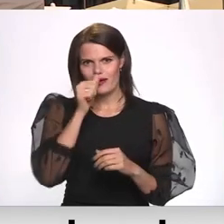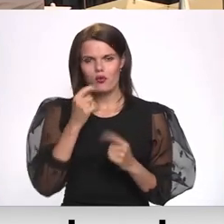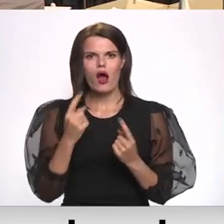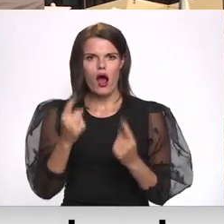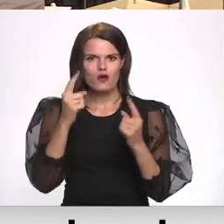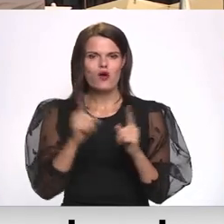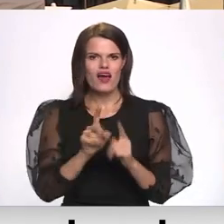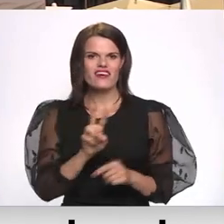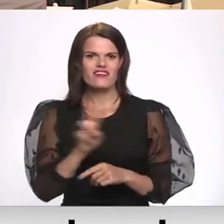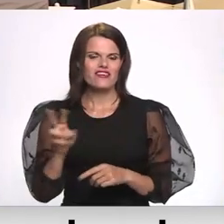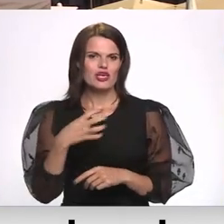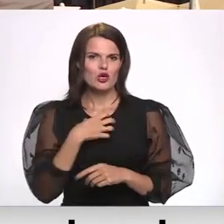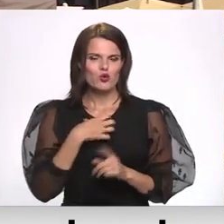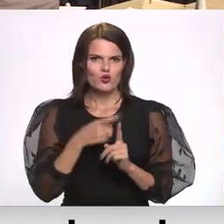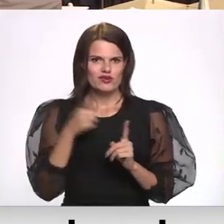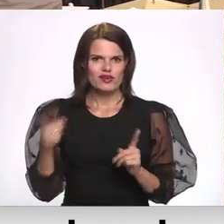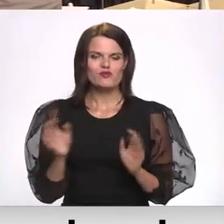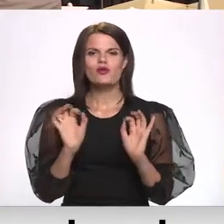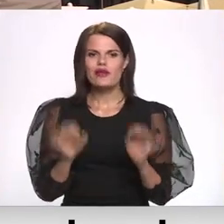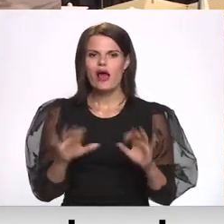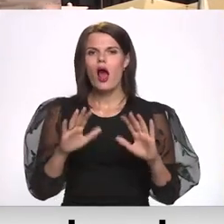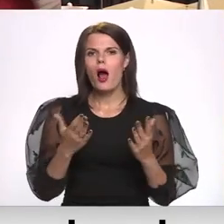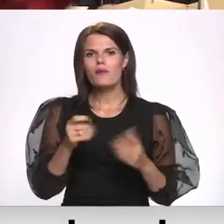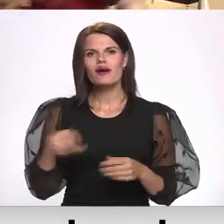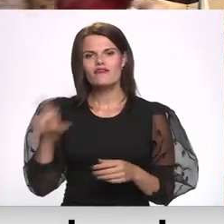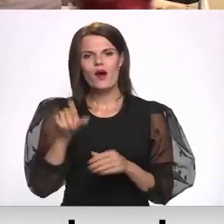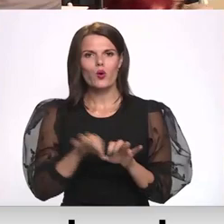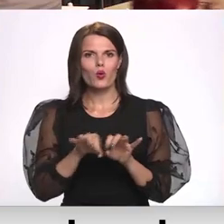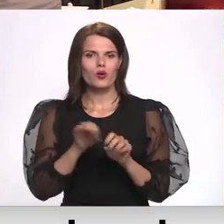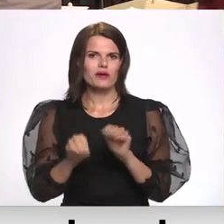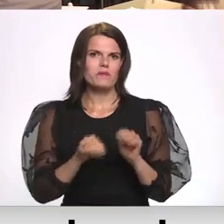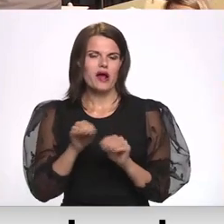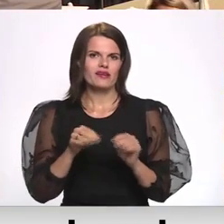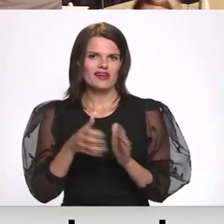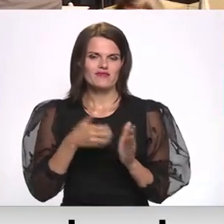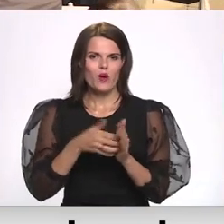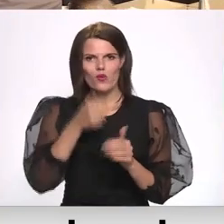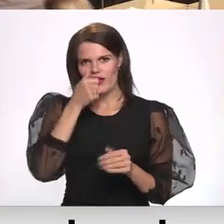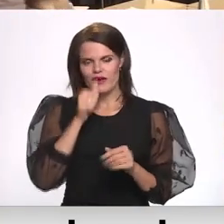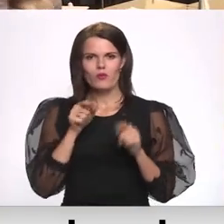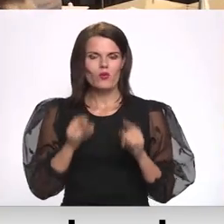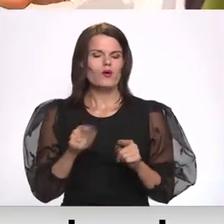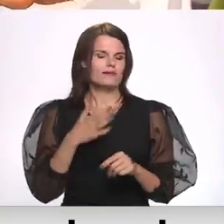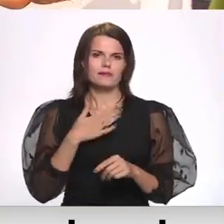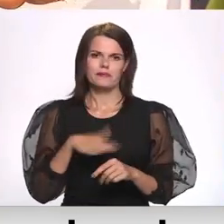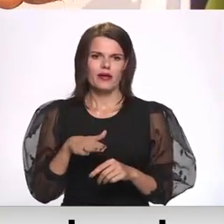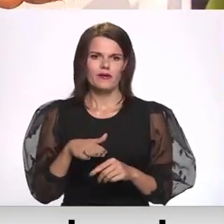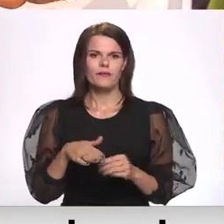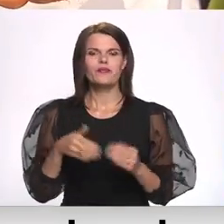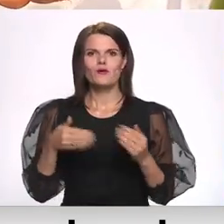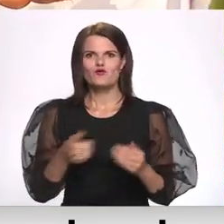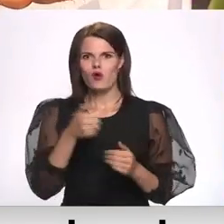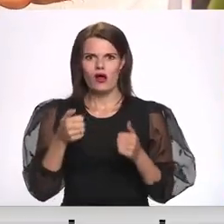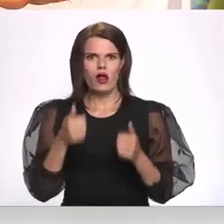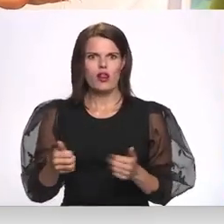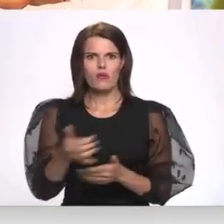aktuāli arī vīrusa sezonā? Arī jā, bet vairāk gurķu marinēšanai. Tas mums ļoti patīk. Šogad laba raža,